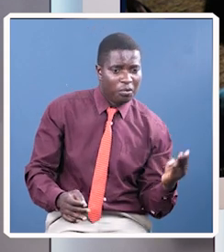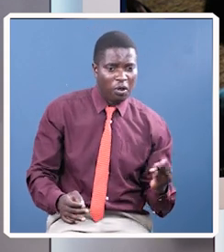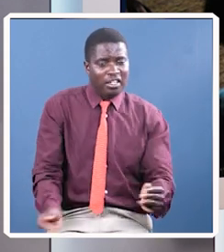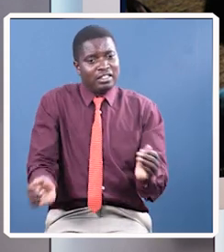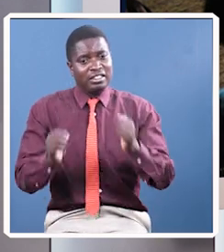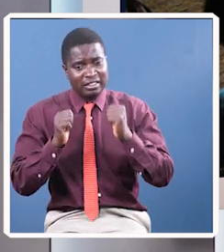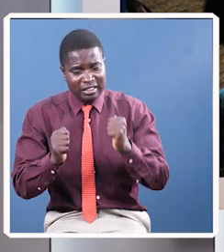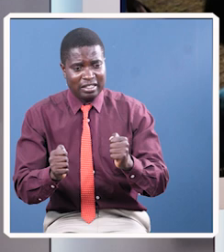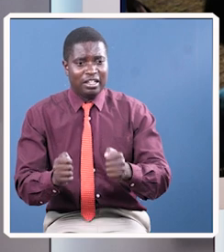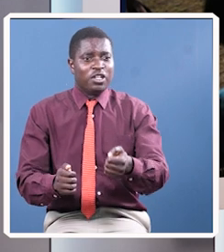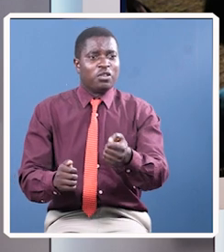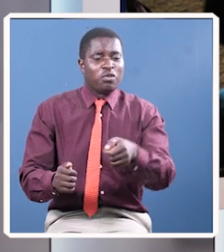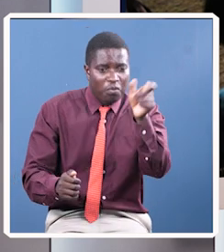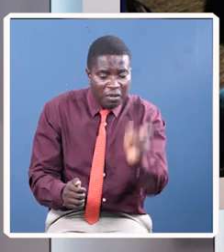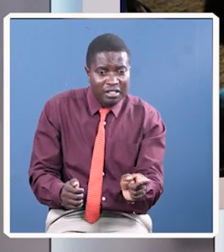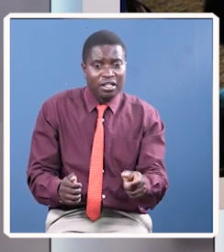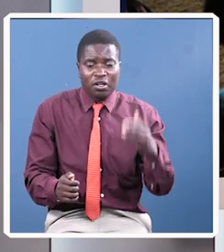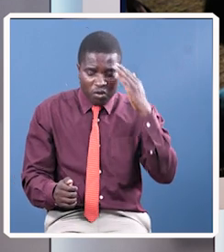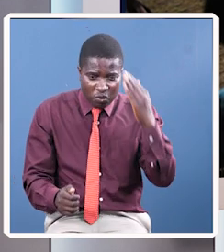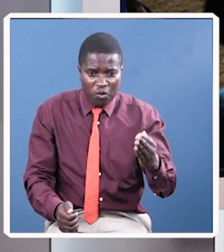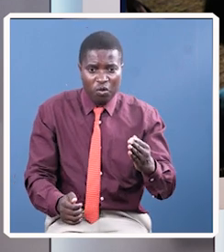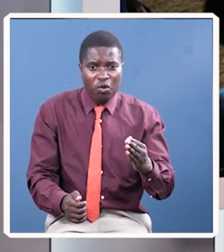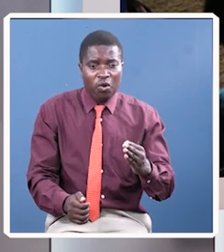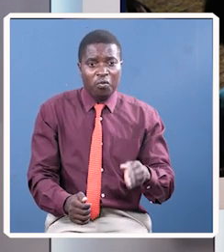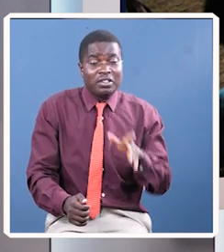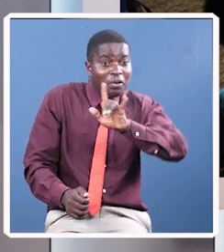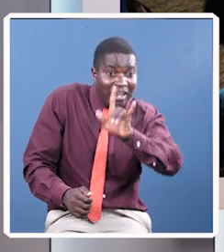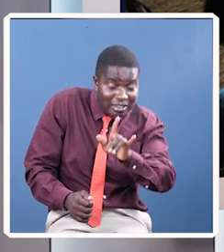anosimbisa maoko emunhu anorichiva. Muprofita wenema